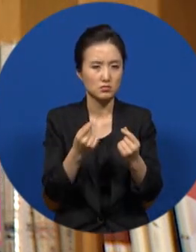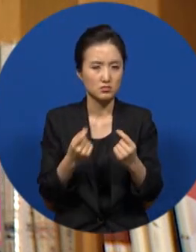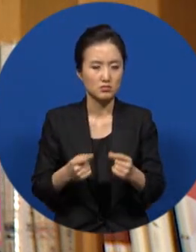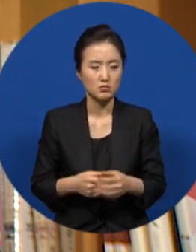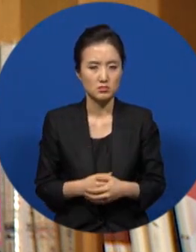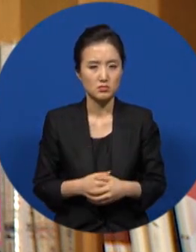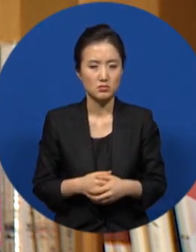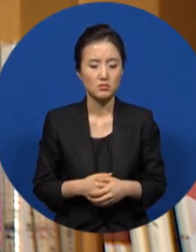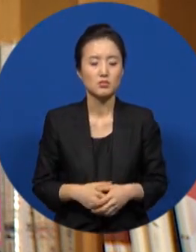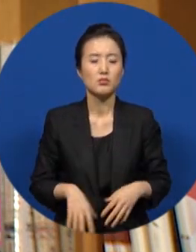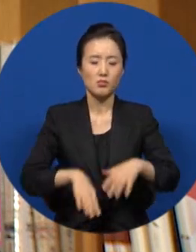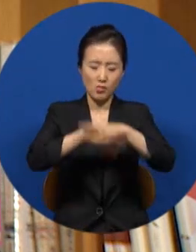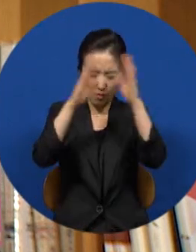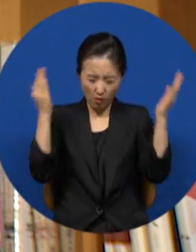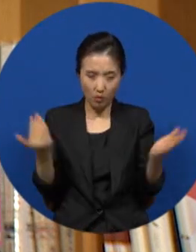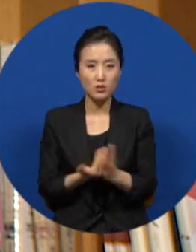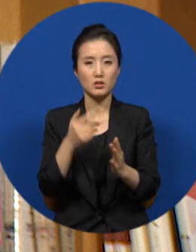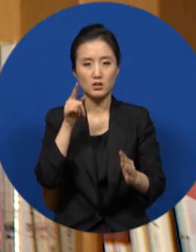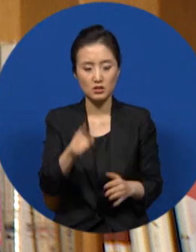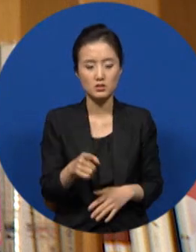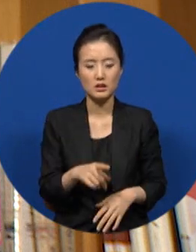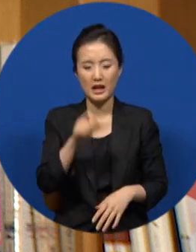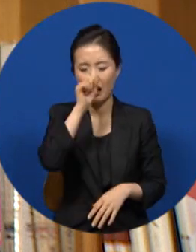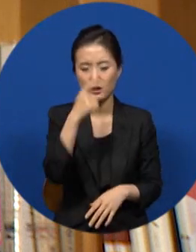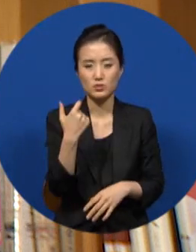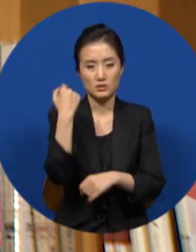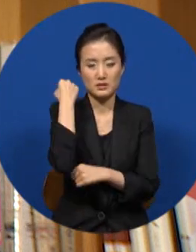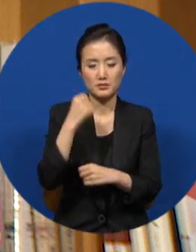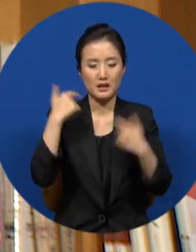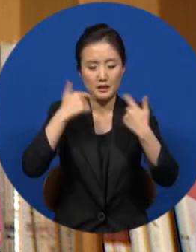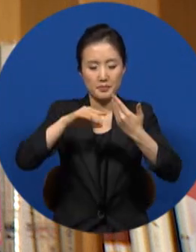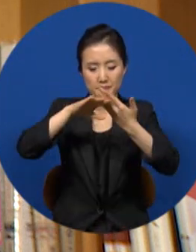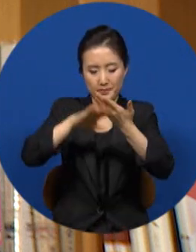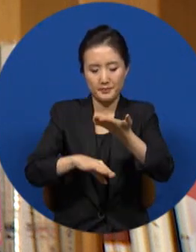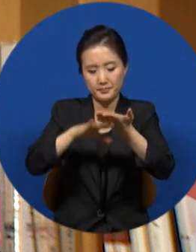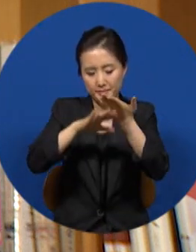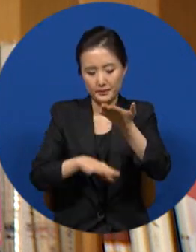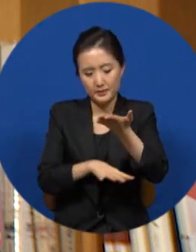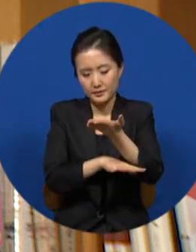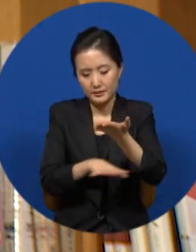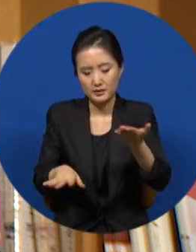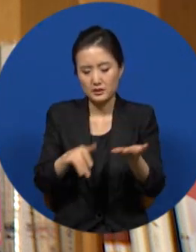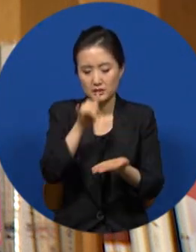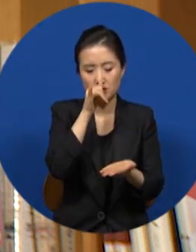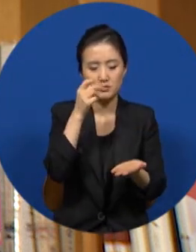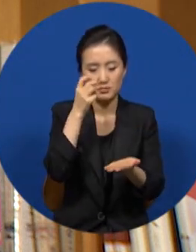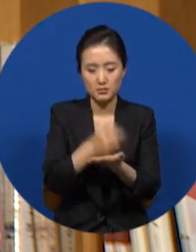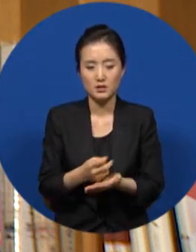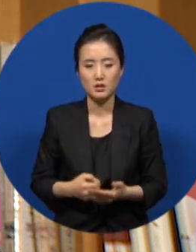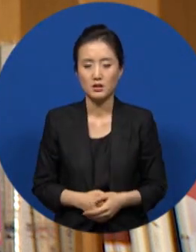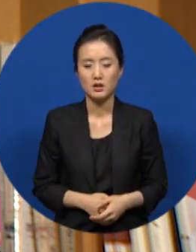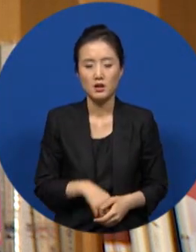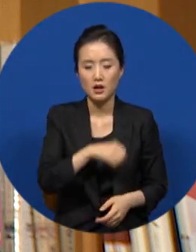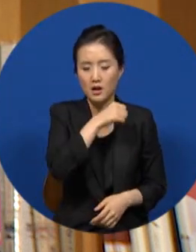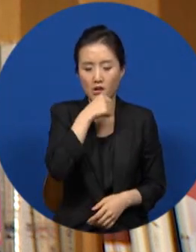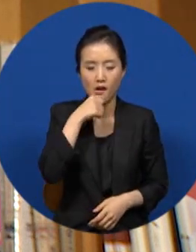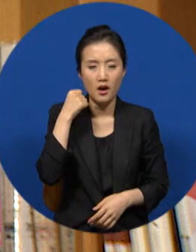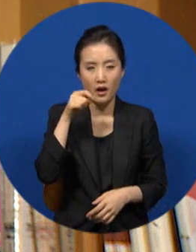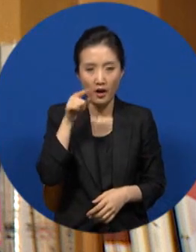기운이 존재한다 이거지. 그러니까 명리가의 입장으로 봤을 때는 그 기운을 어떻게 바꾸기만 하면은 좋은 운이 올 것만